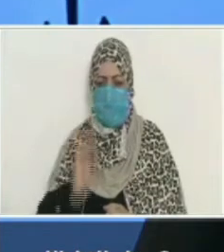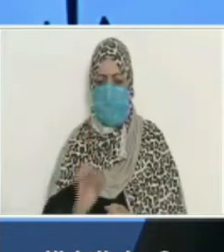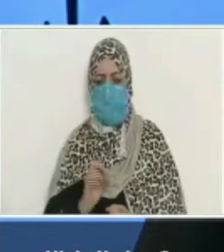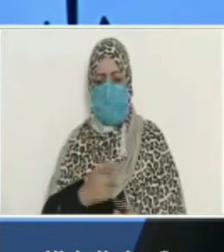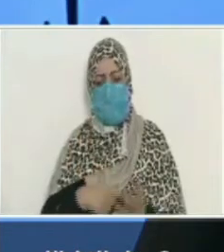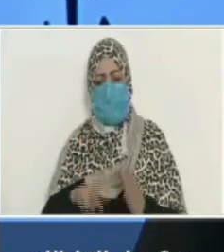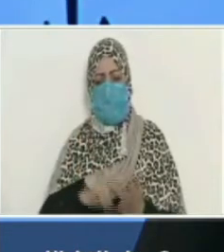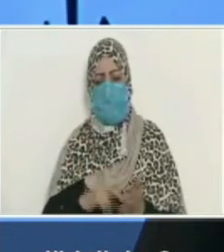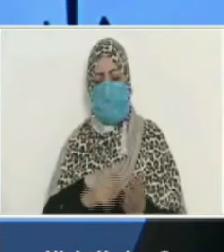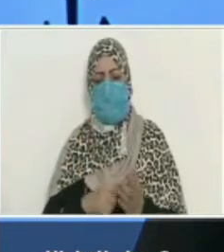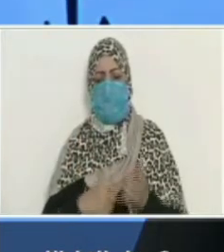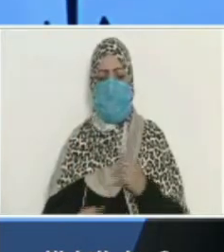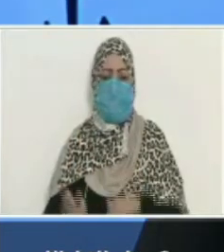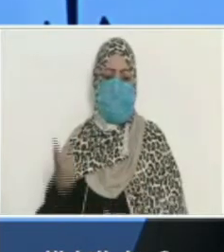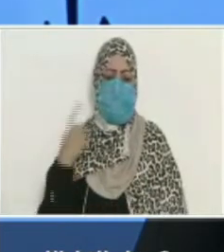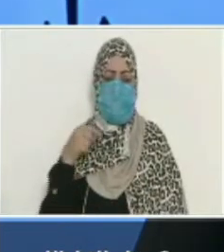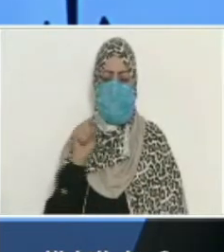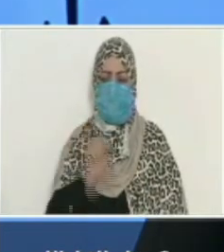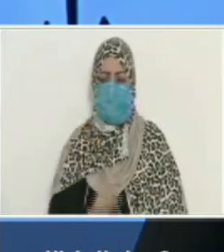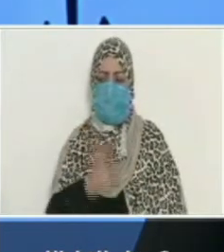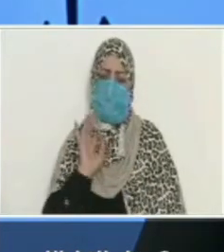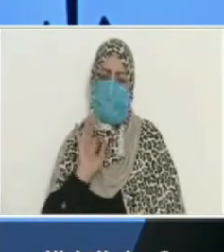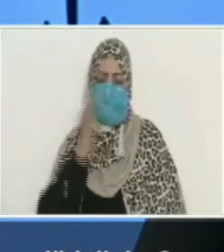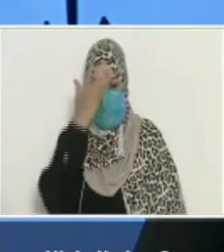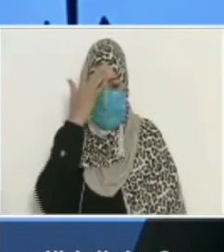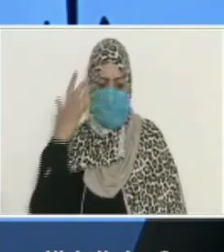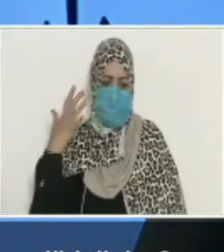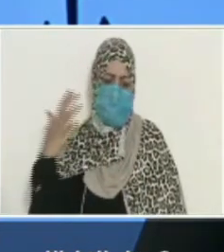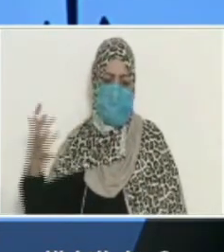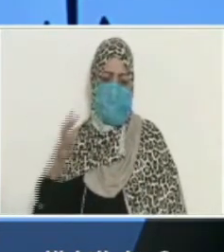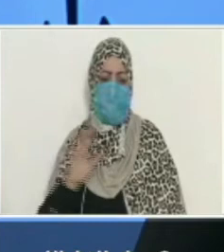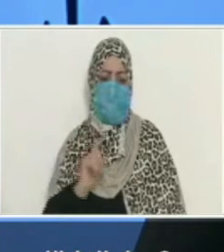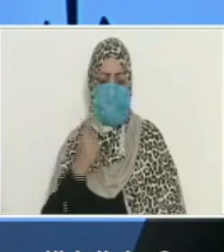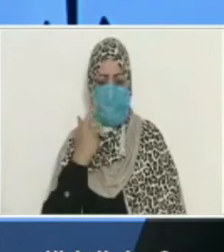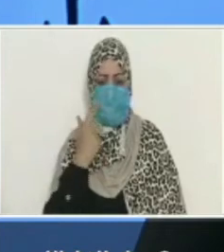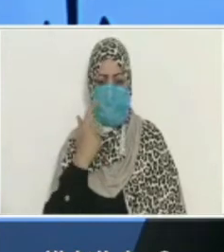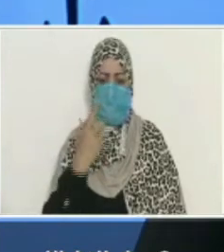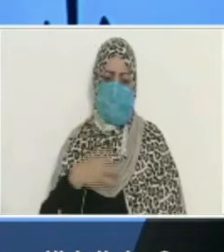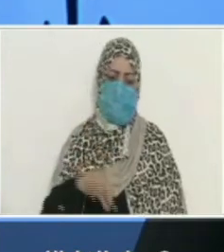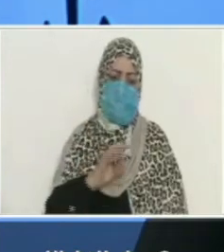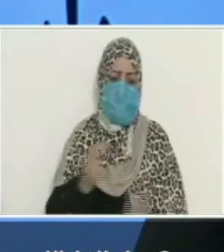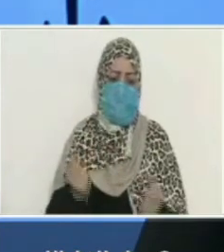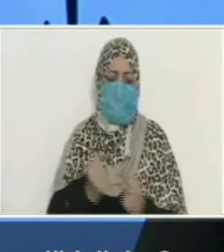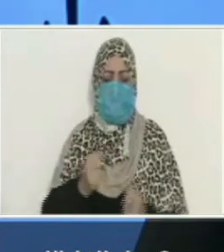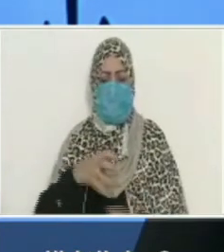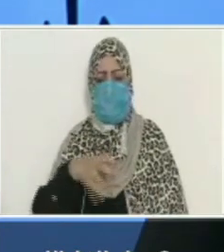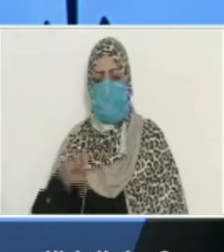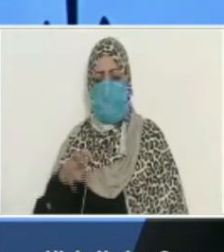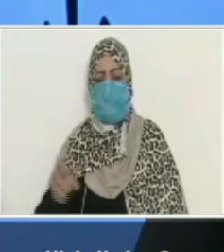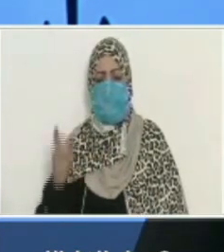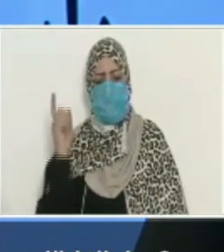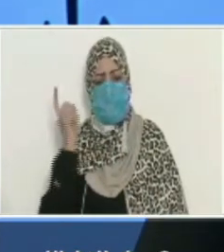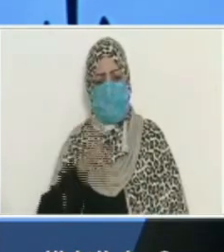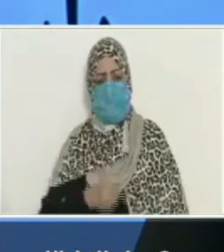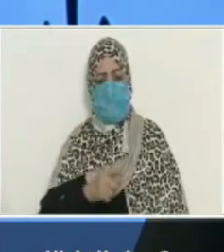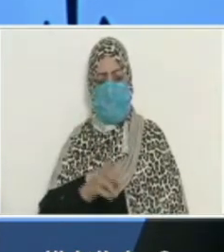ما فلا يعود على ما على رأيه السابق وفي السنين الماضية بالنقد ويبطل ما فعل وكذا،